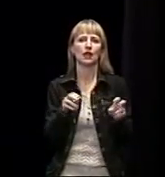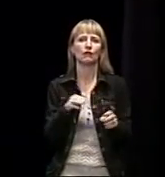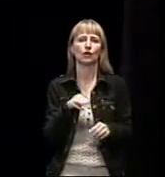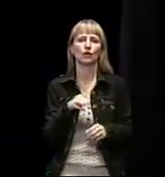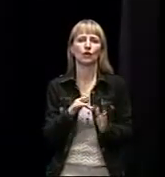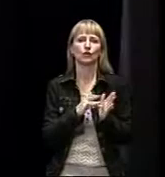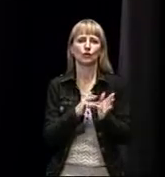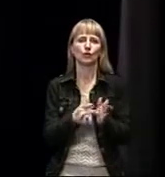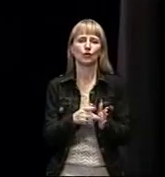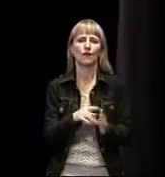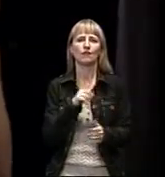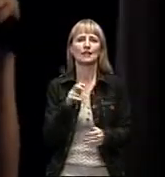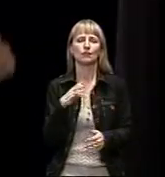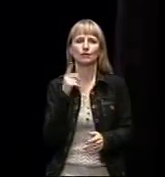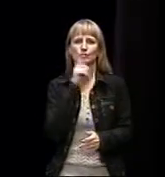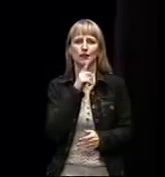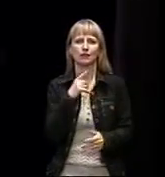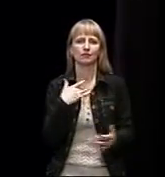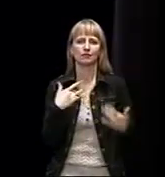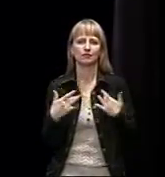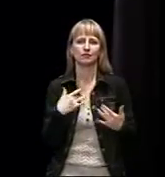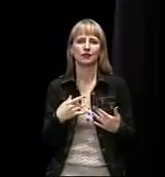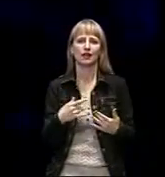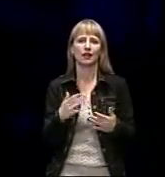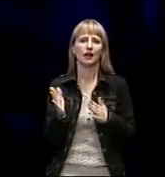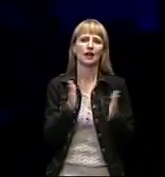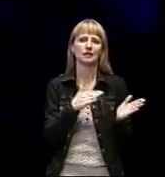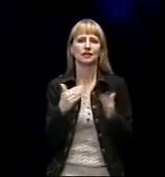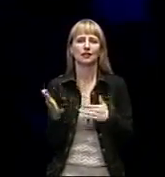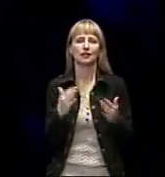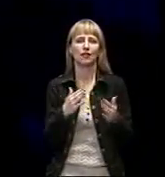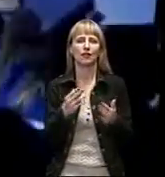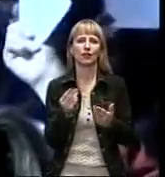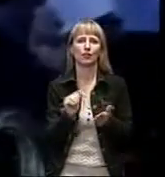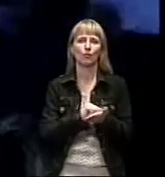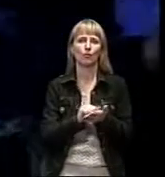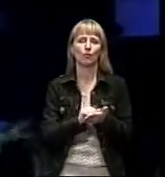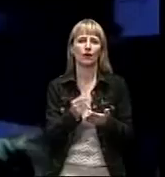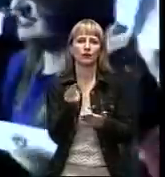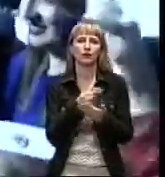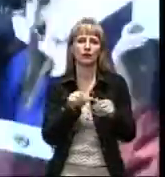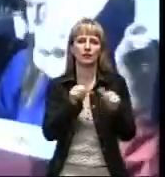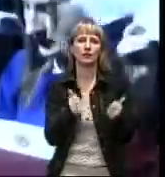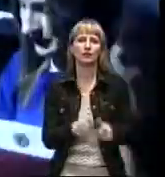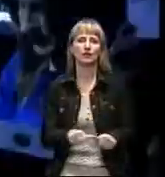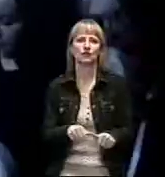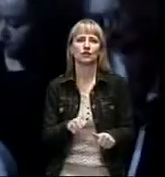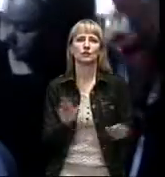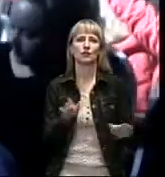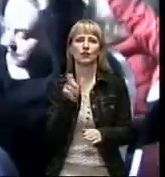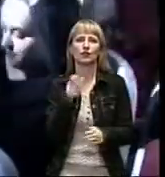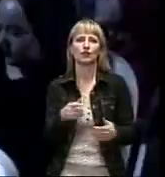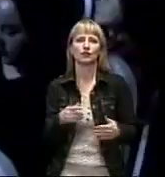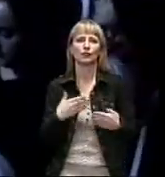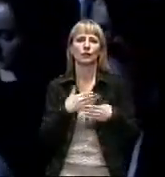відбувся міні-флешмоб. Глядачі розхитували папірці із зображенням сердечок. У день завершального концерту співачка поділилась